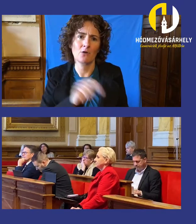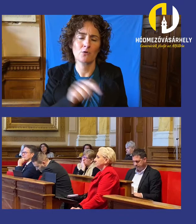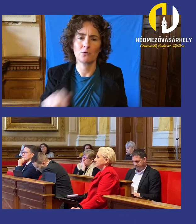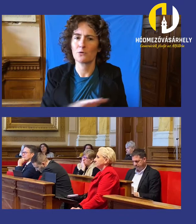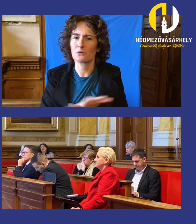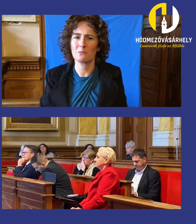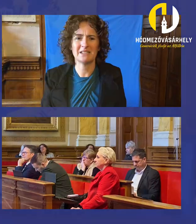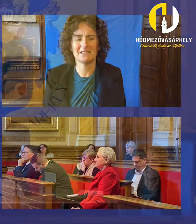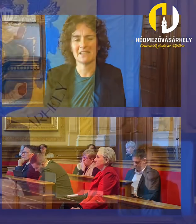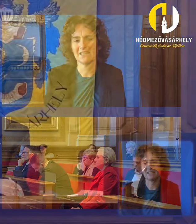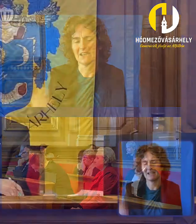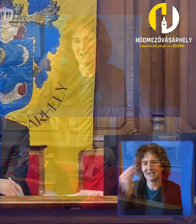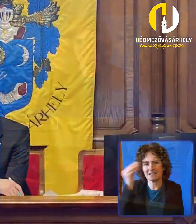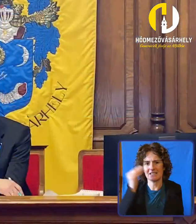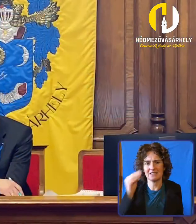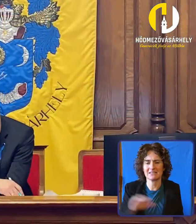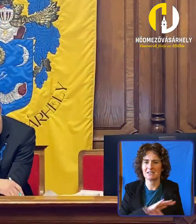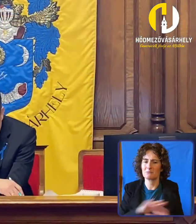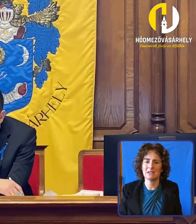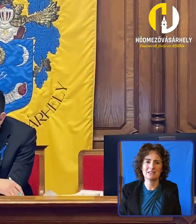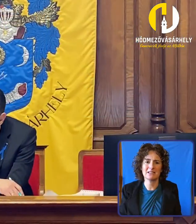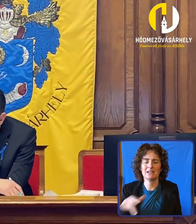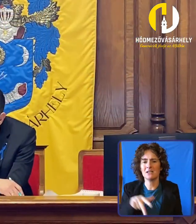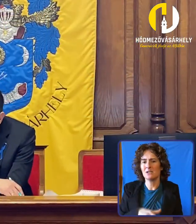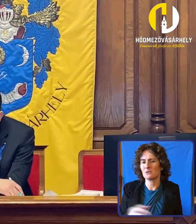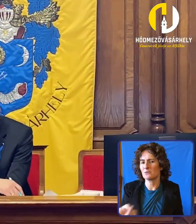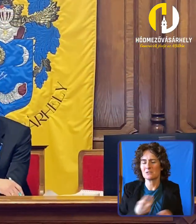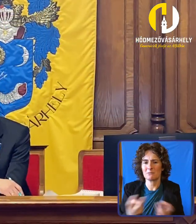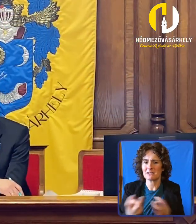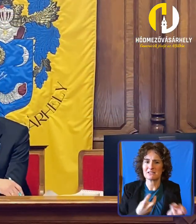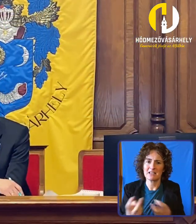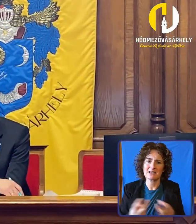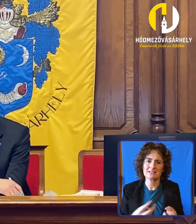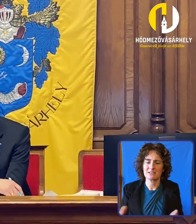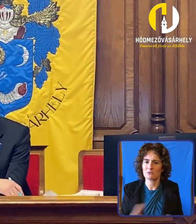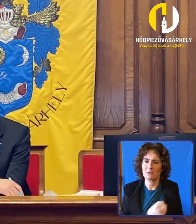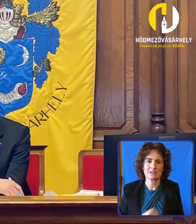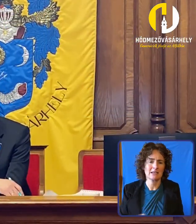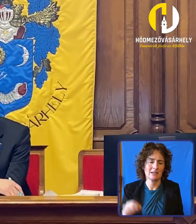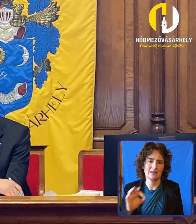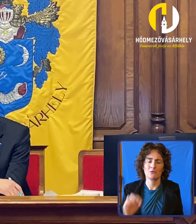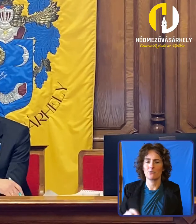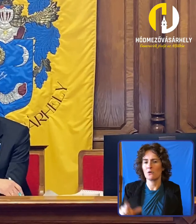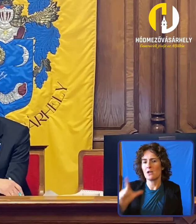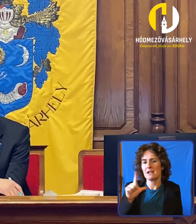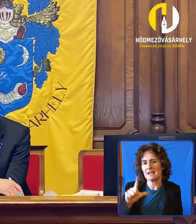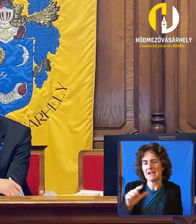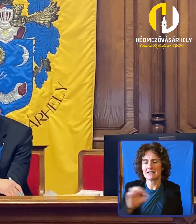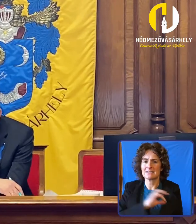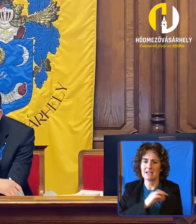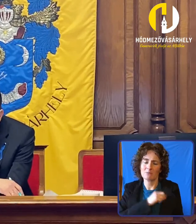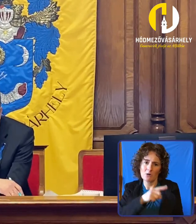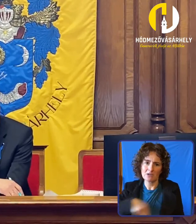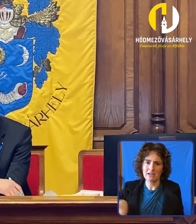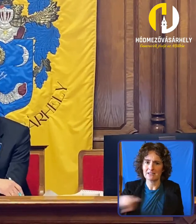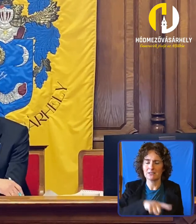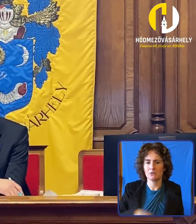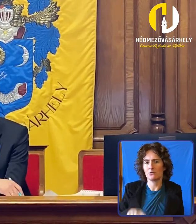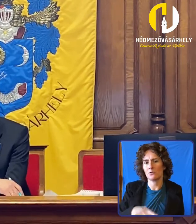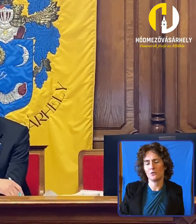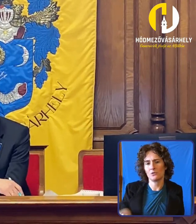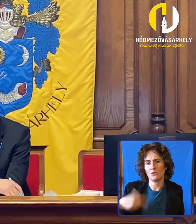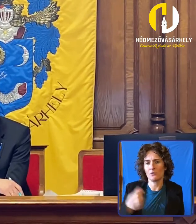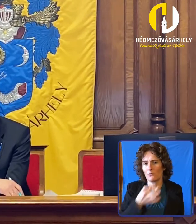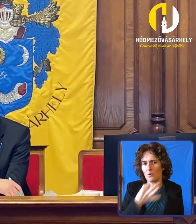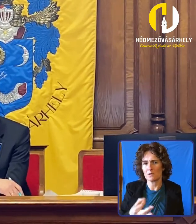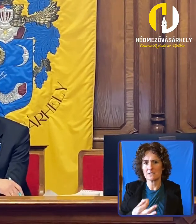minden közbeszerzést, minden beszerzést megnyerő Lázár baráti kör. Igaz? És önöknek ezek után van kifogás